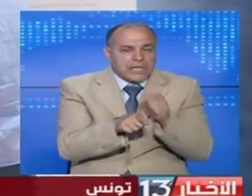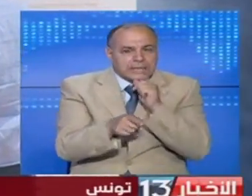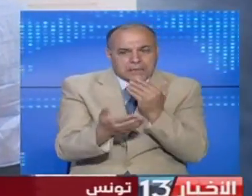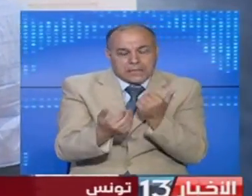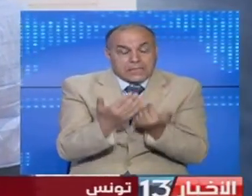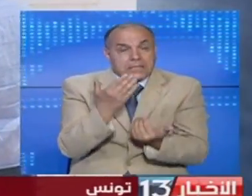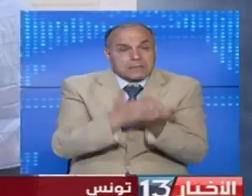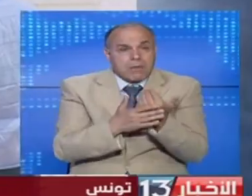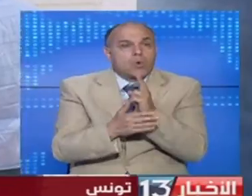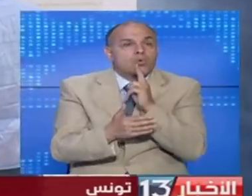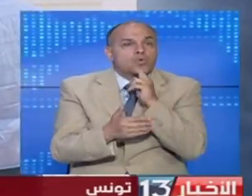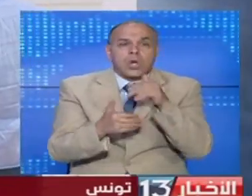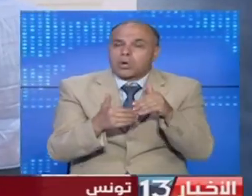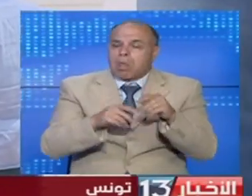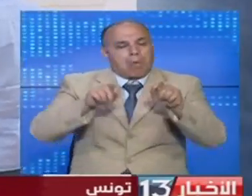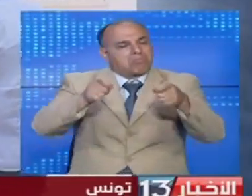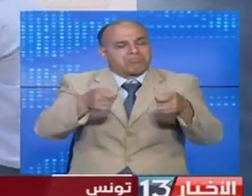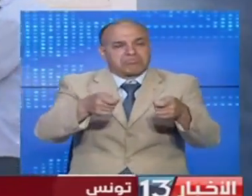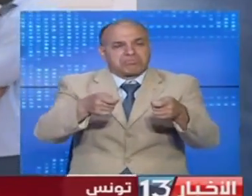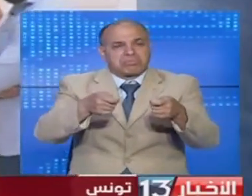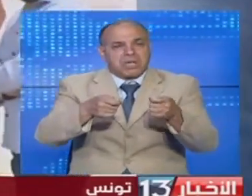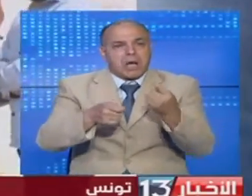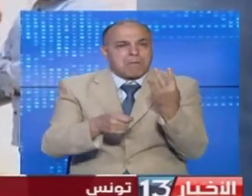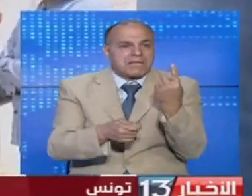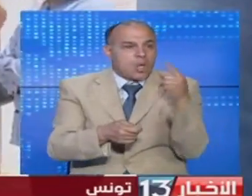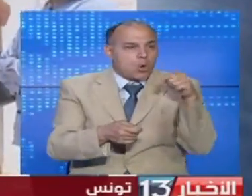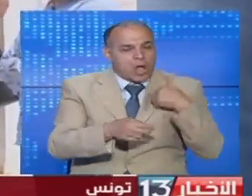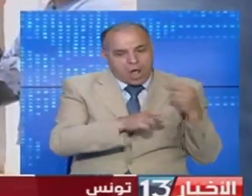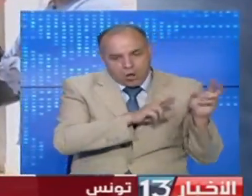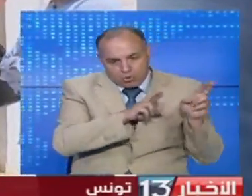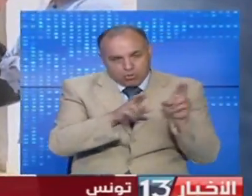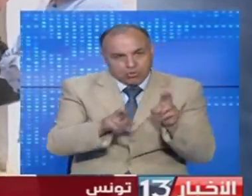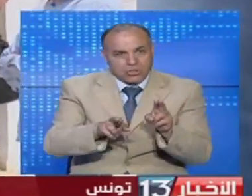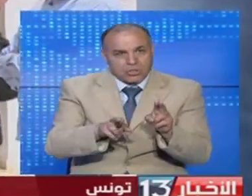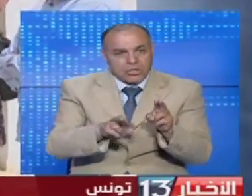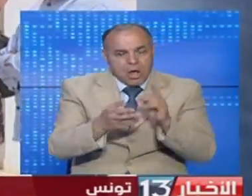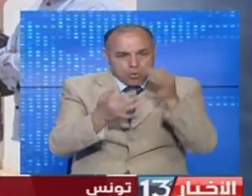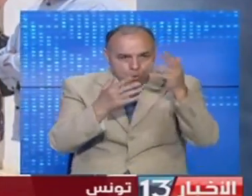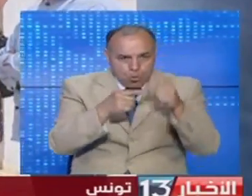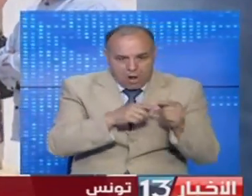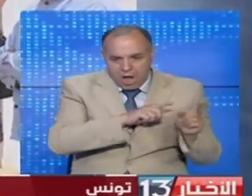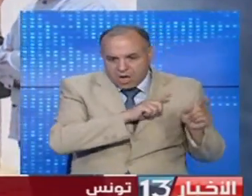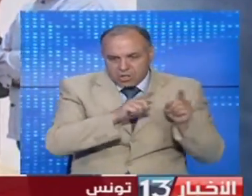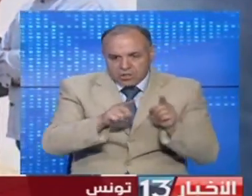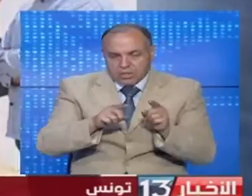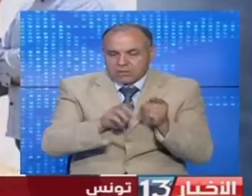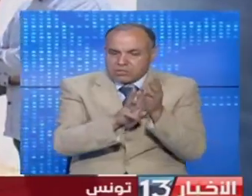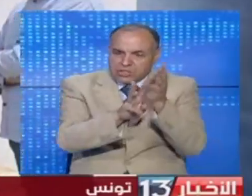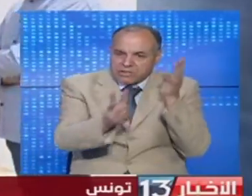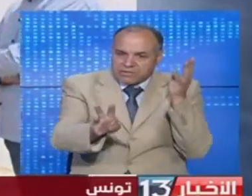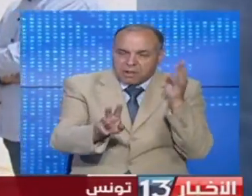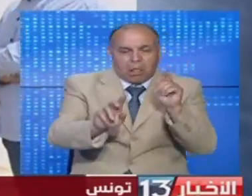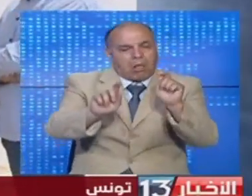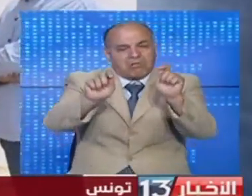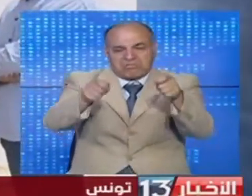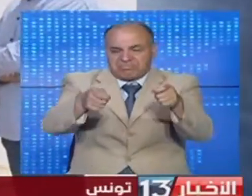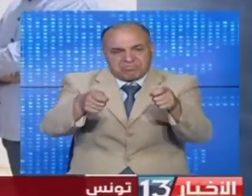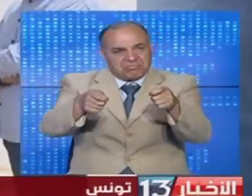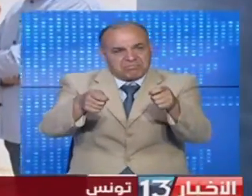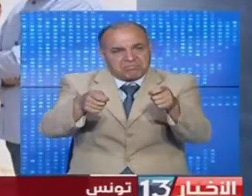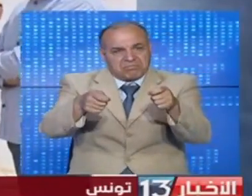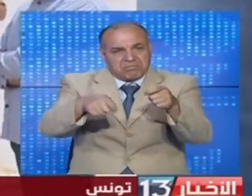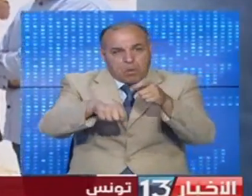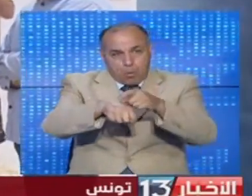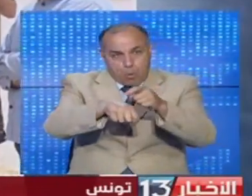حتى المؤتمرون فكره ترجع ارجات وتشديد يقول